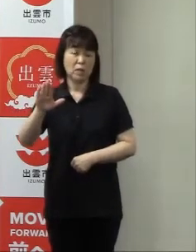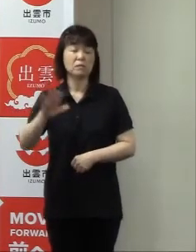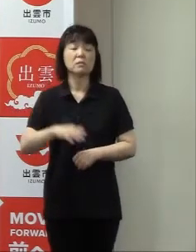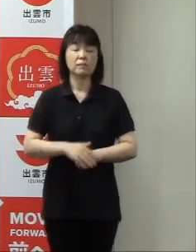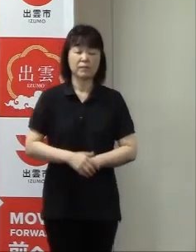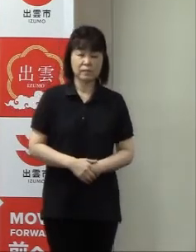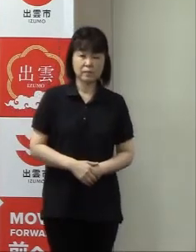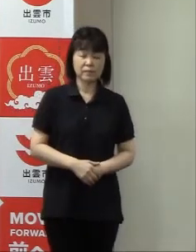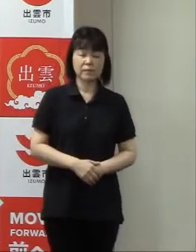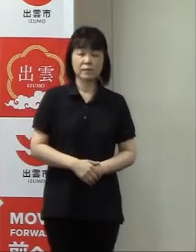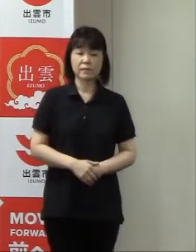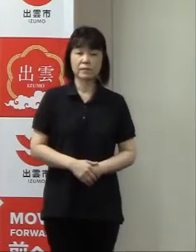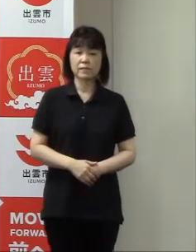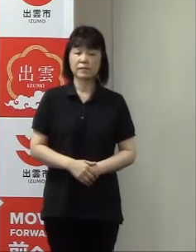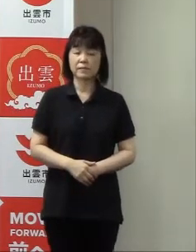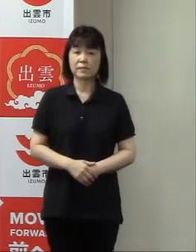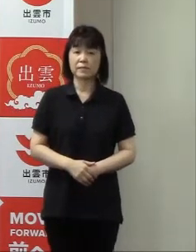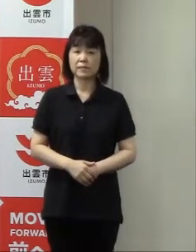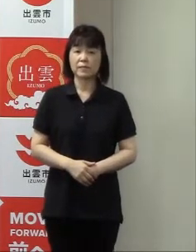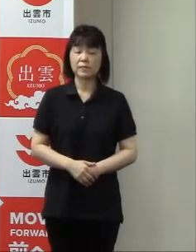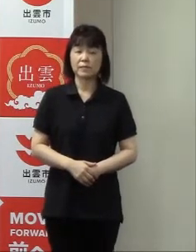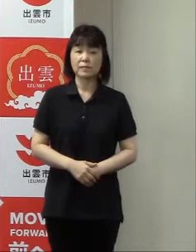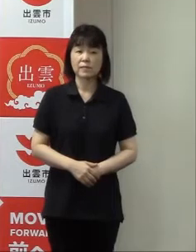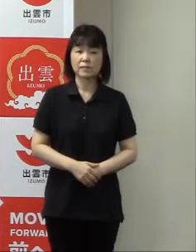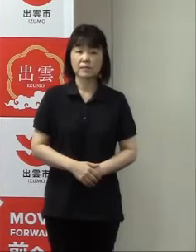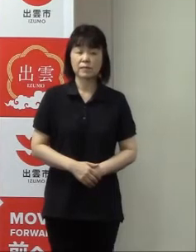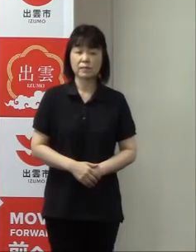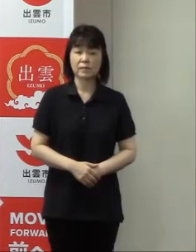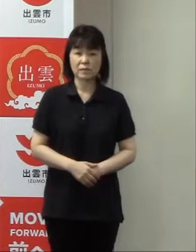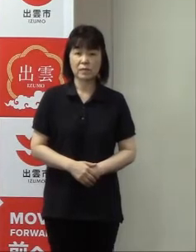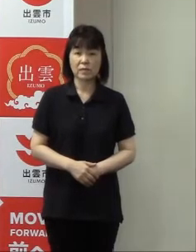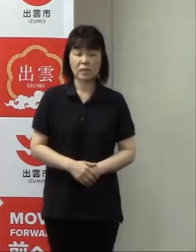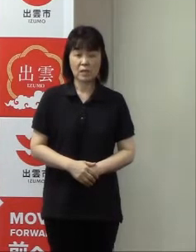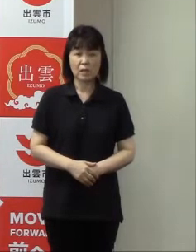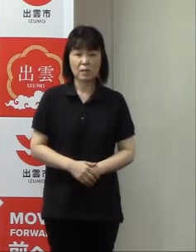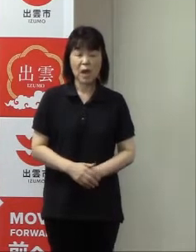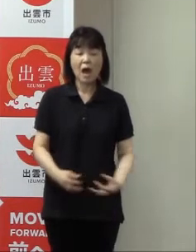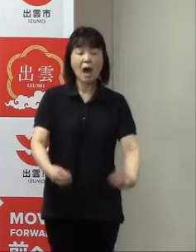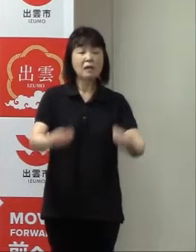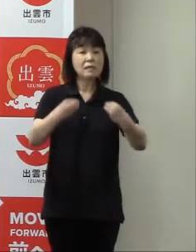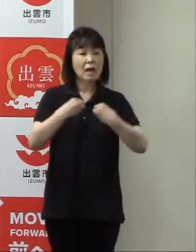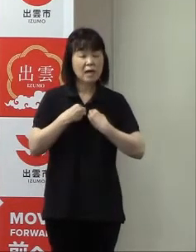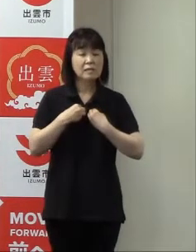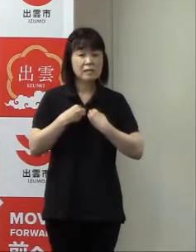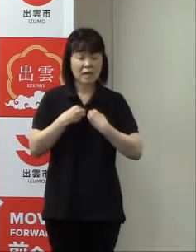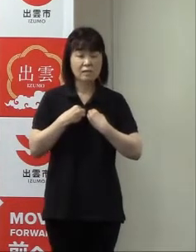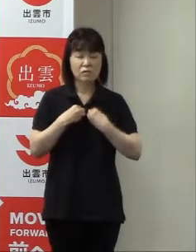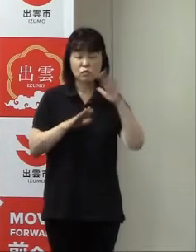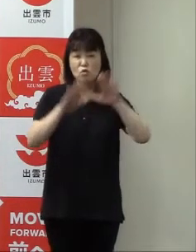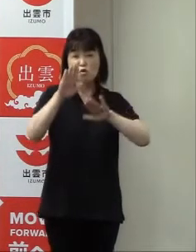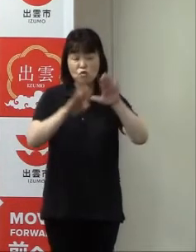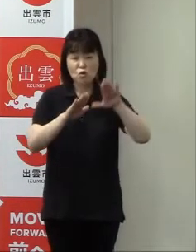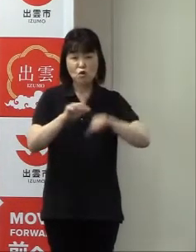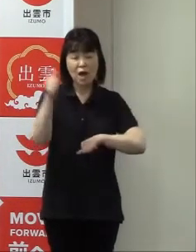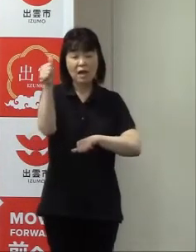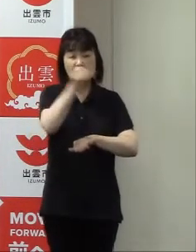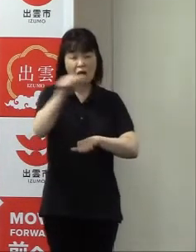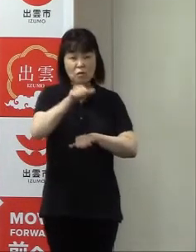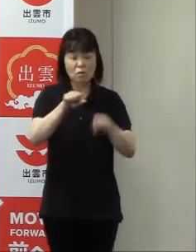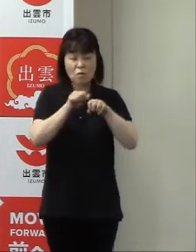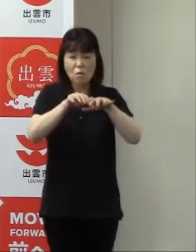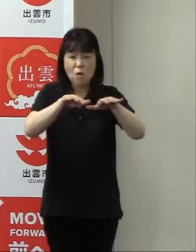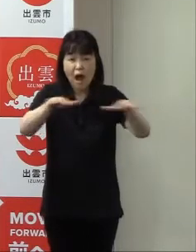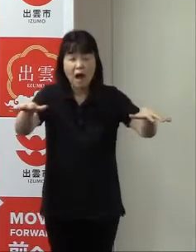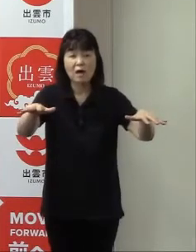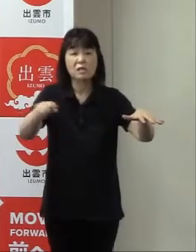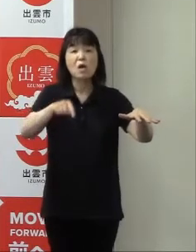ているということでございます。第5波と言われる現在の状況は感染力の強いデルタ株